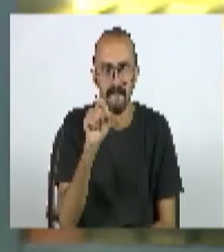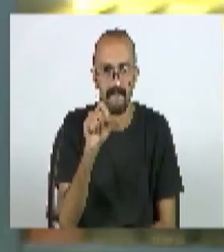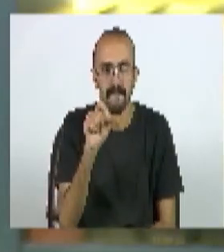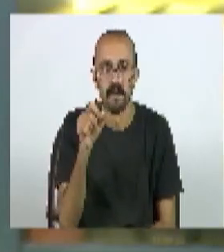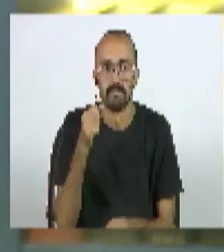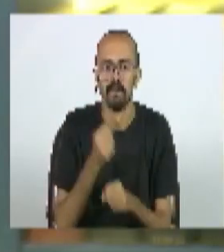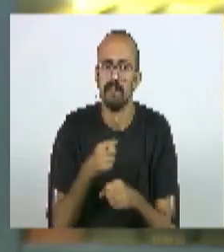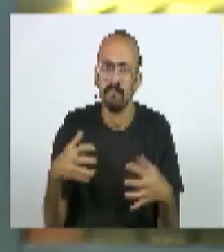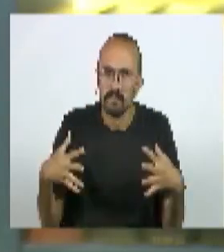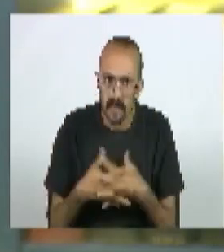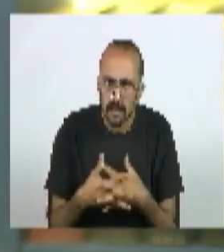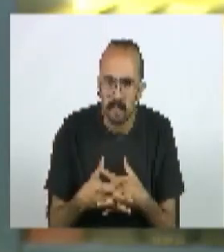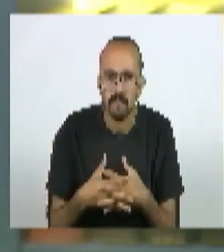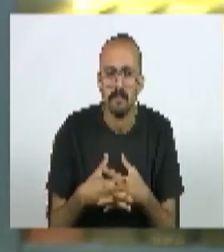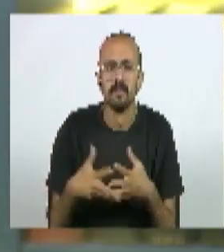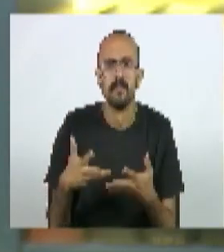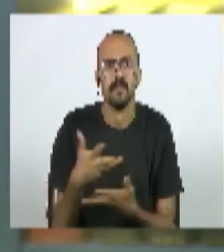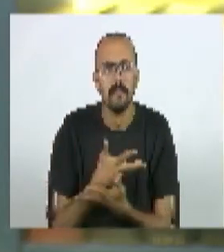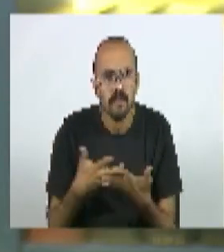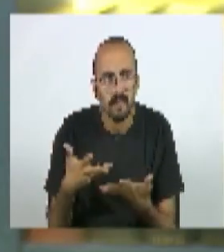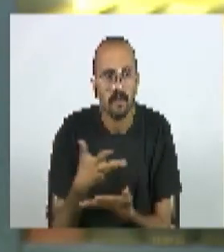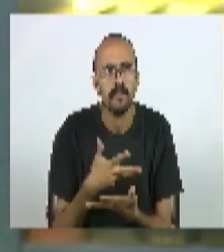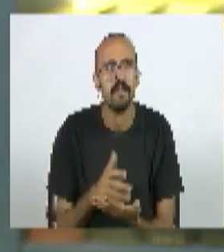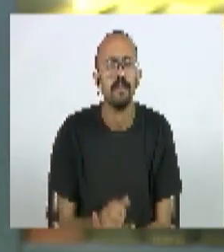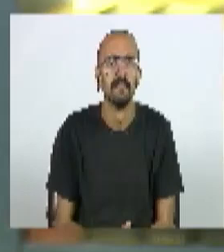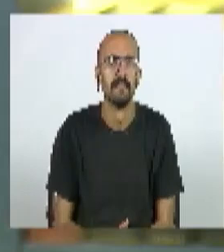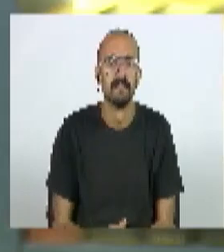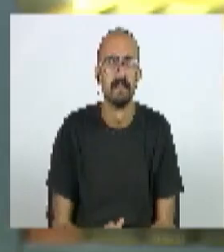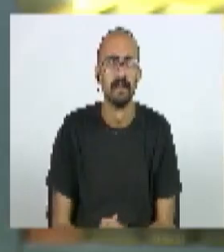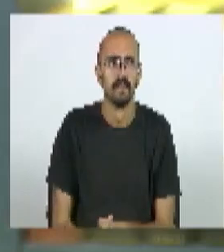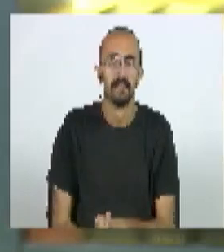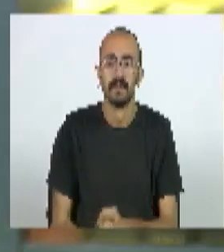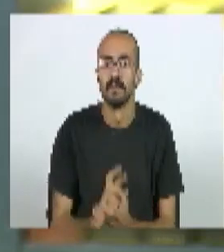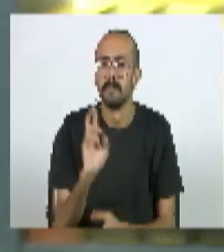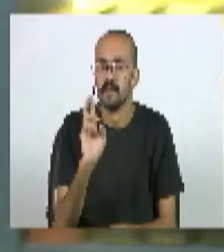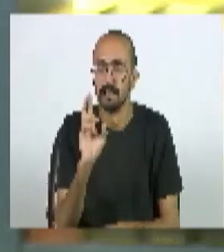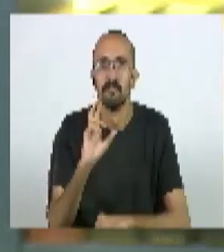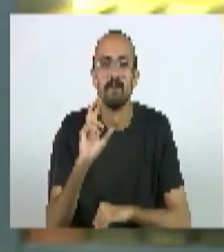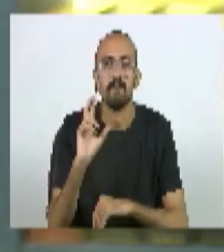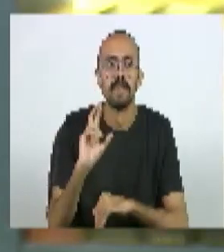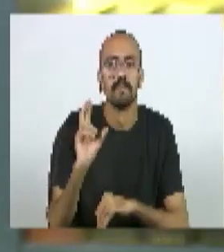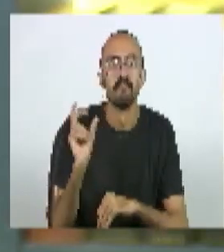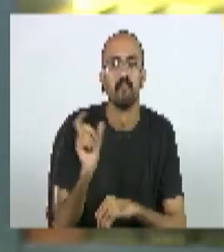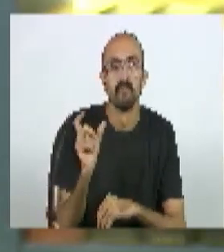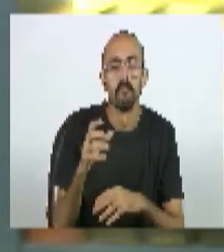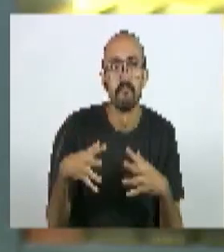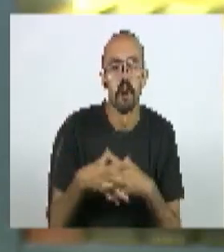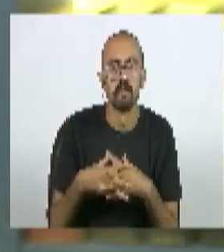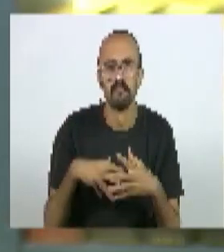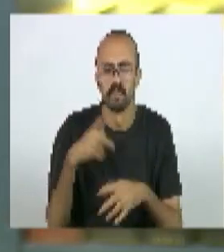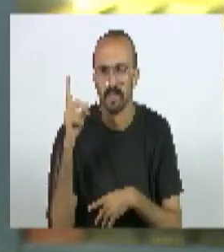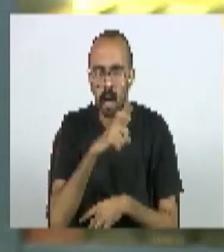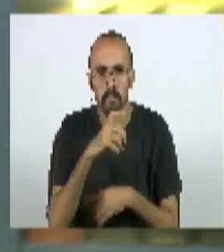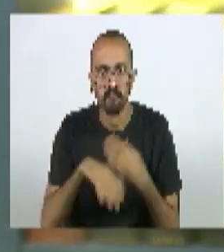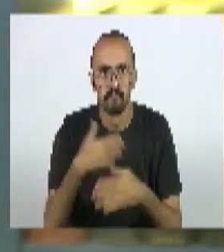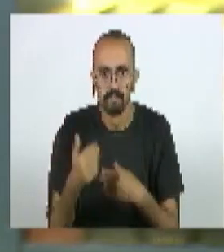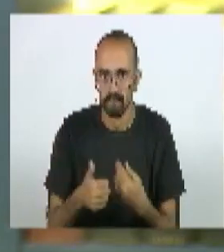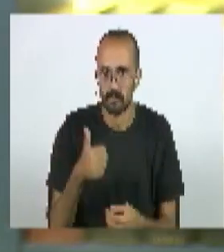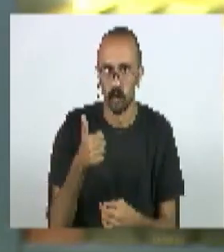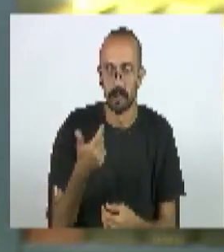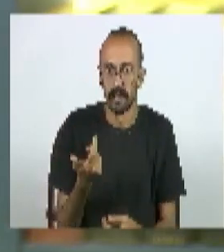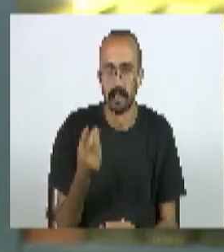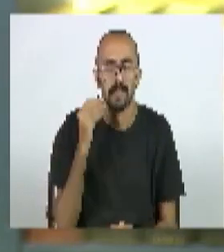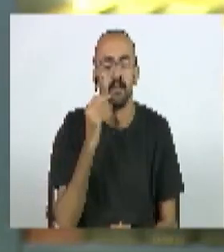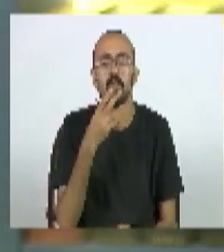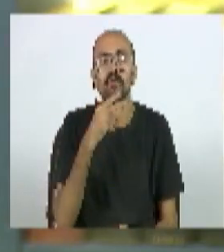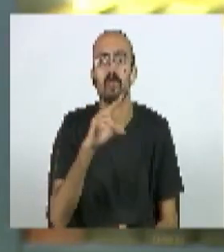المشترك والتعايش ما بين مسيحيين ومسلمين إزاي قدروا يتجاوزوا عدد من الصعاب، زي